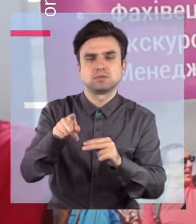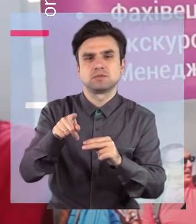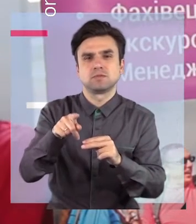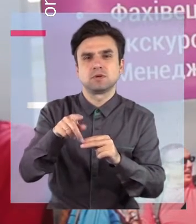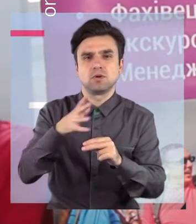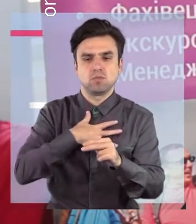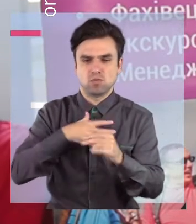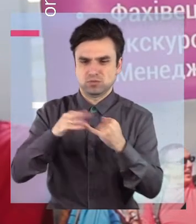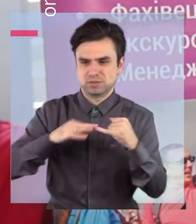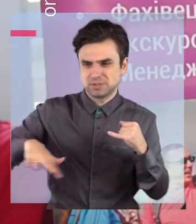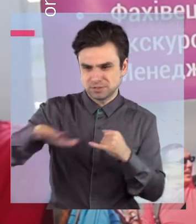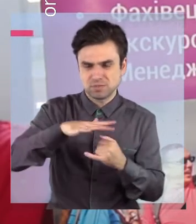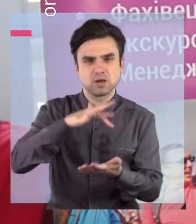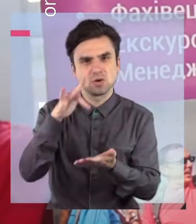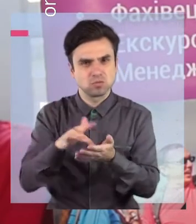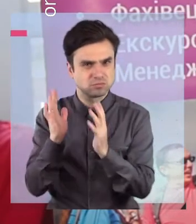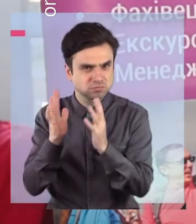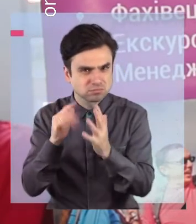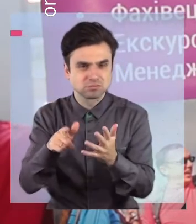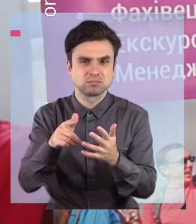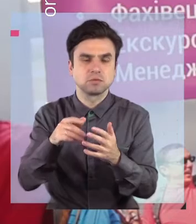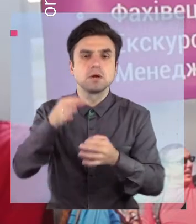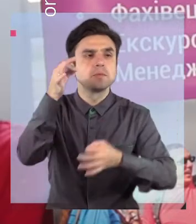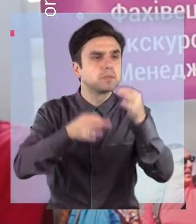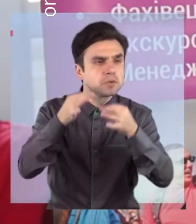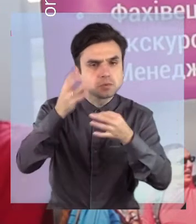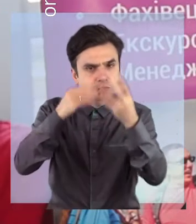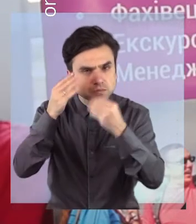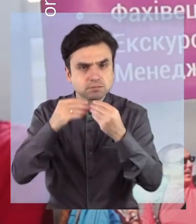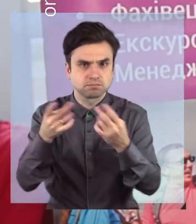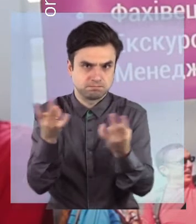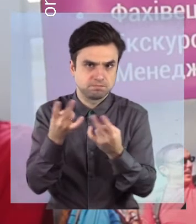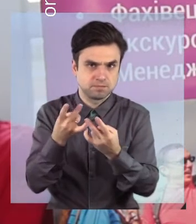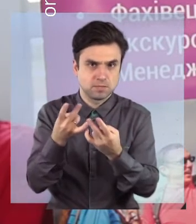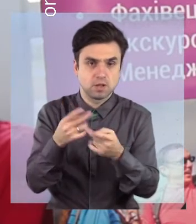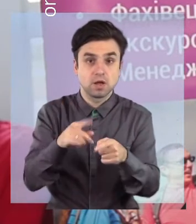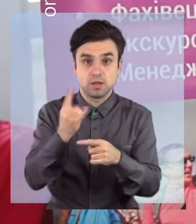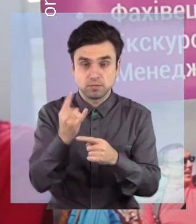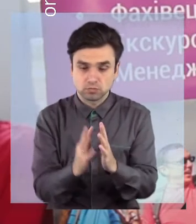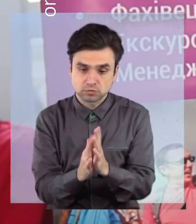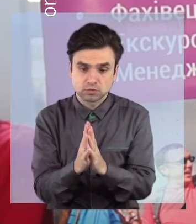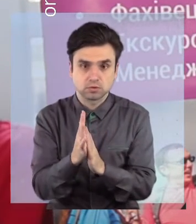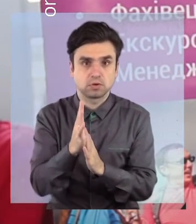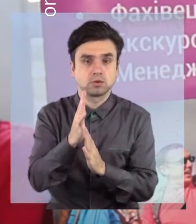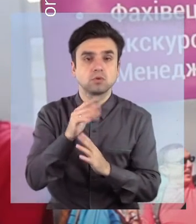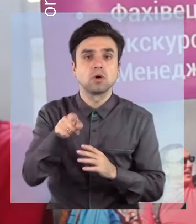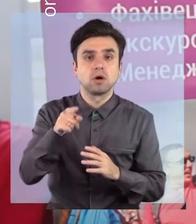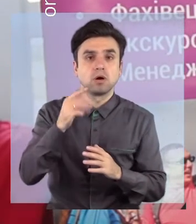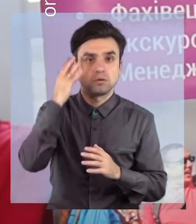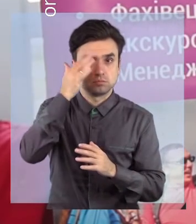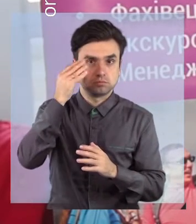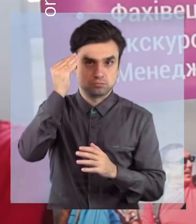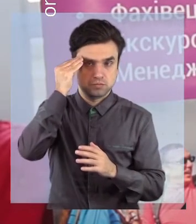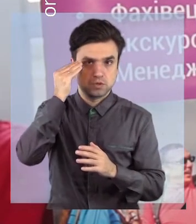в тому числі. Таким чином це потім дитину налаштовує на таку собі конструктивну позицію власну